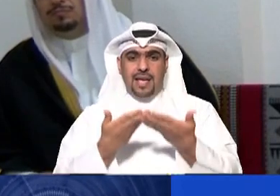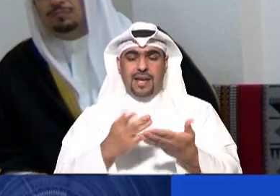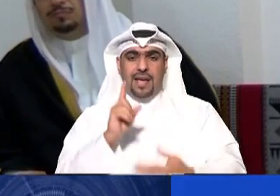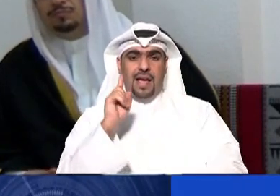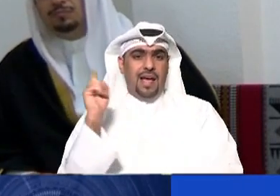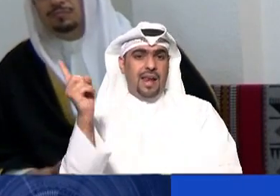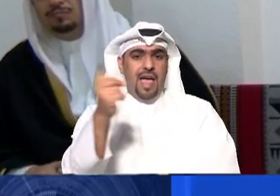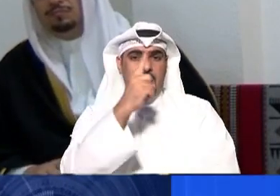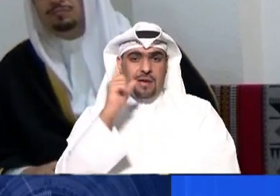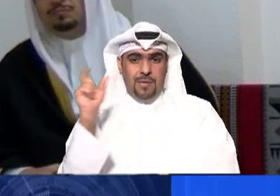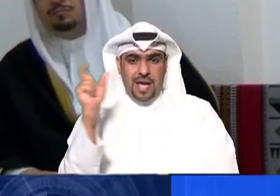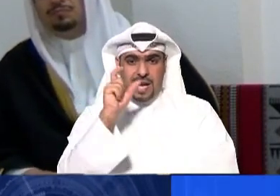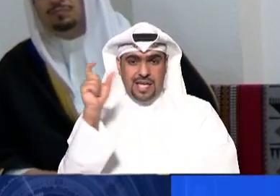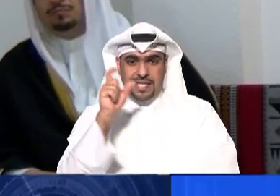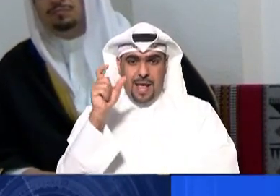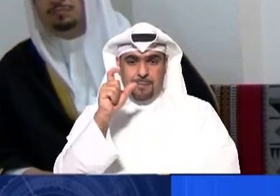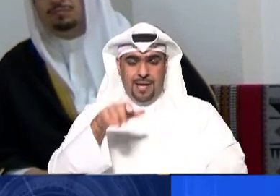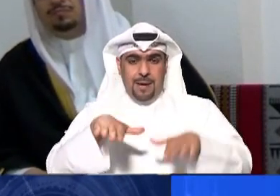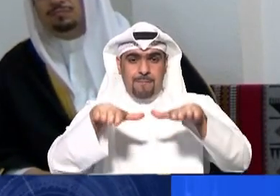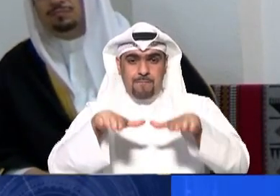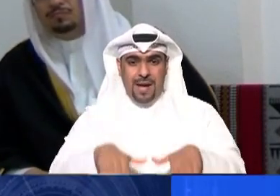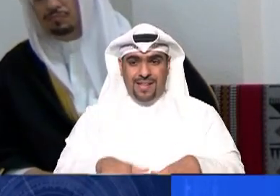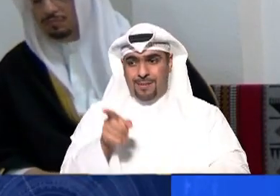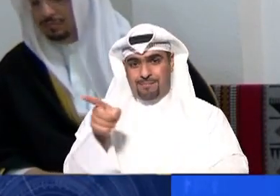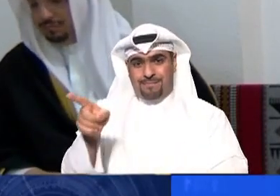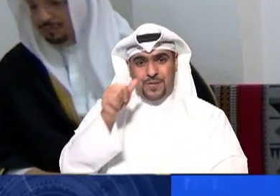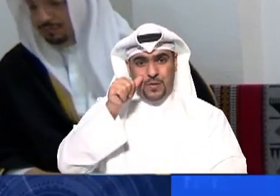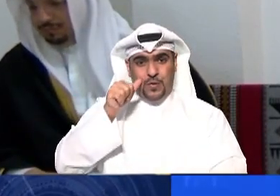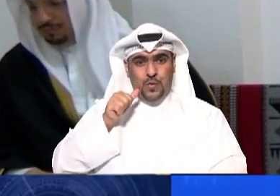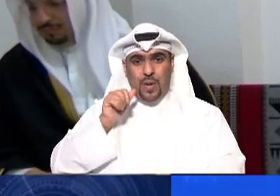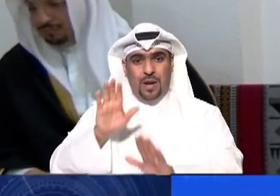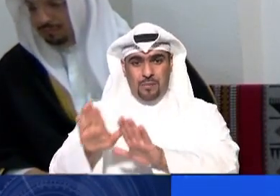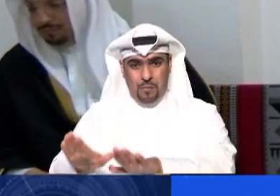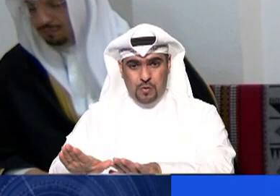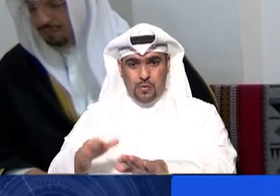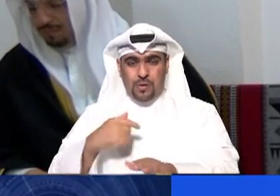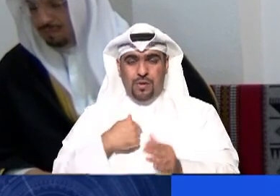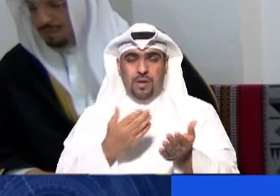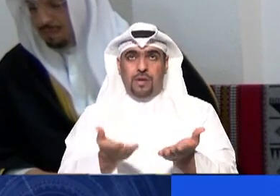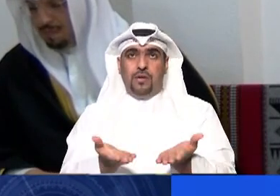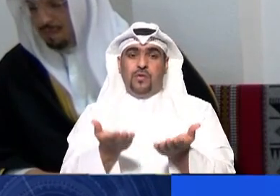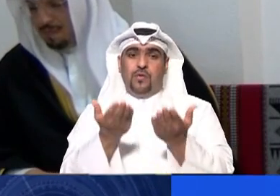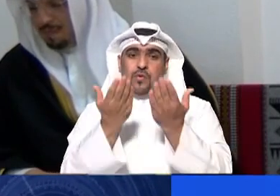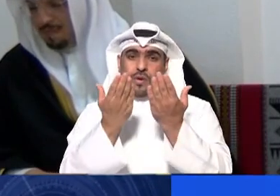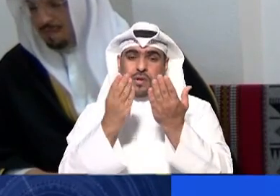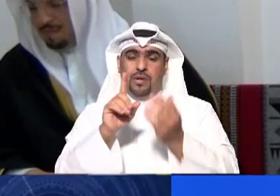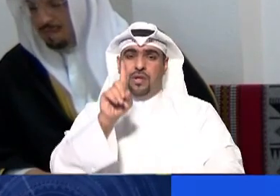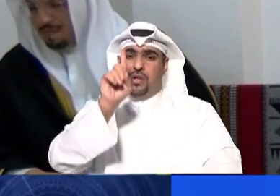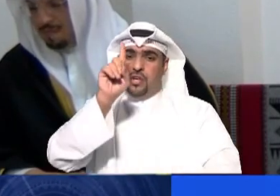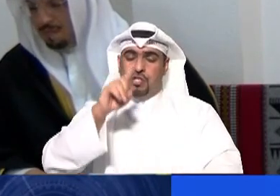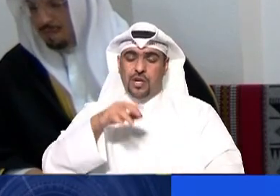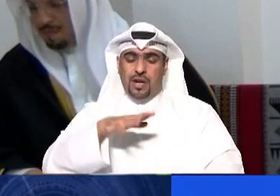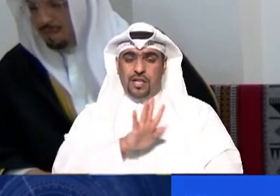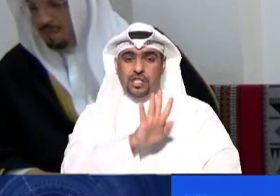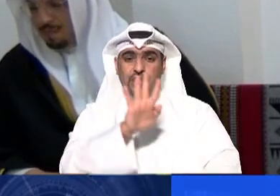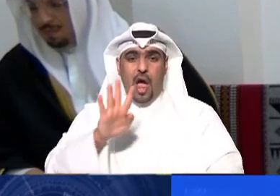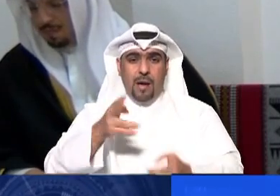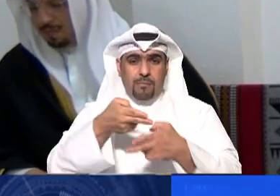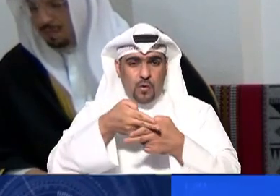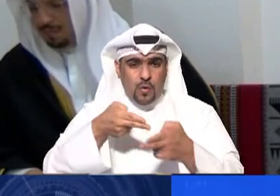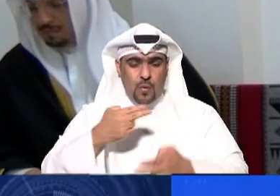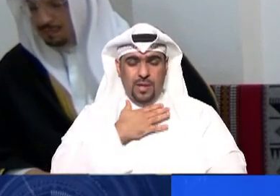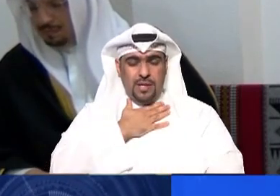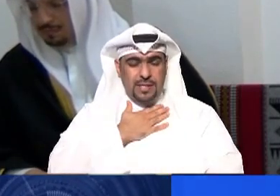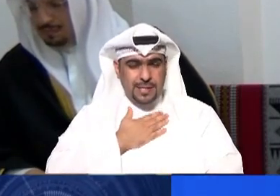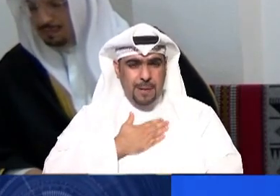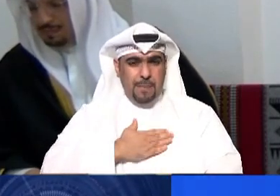في السودان، فنسأل الله أن يخفف عن أهل الكويت هذا المصاب الجلل، وأن